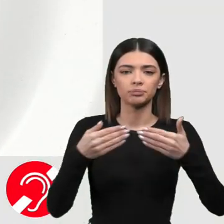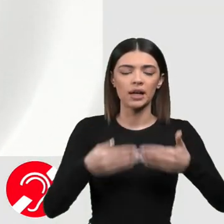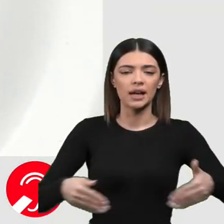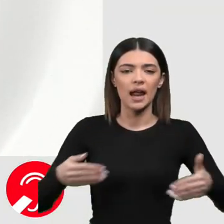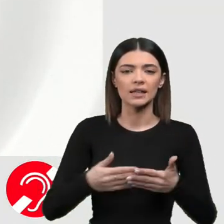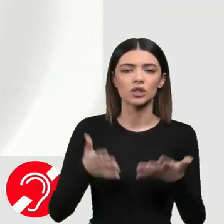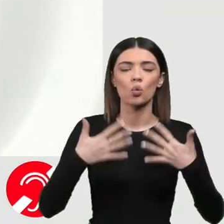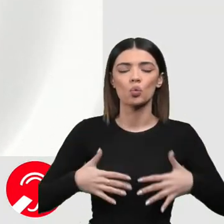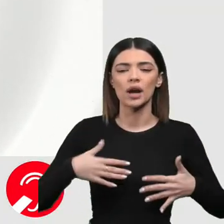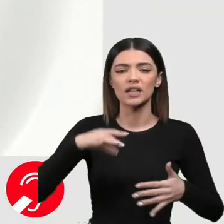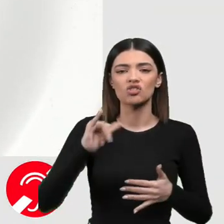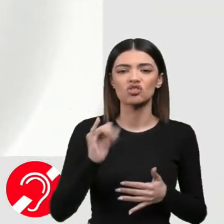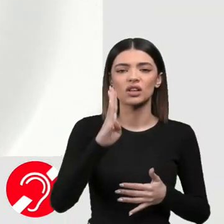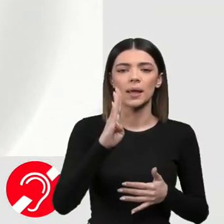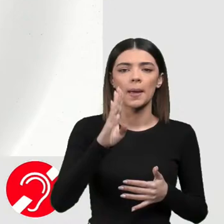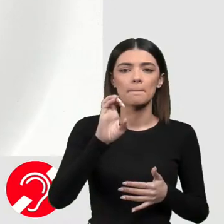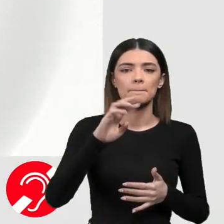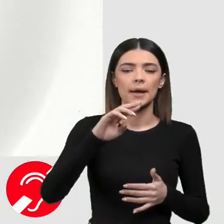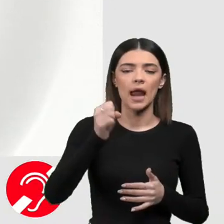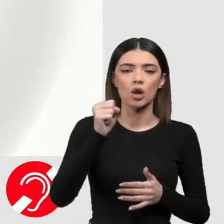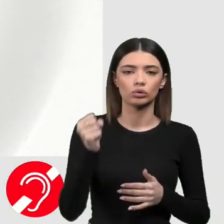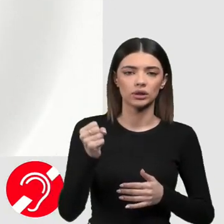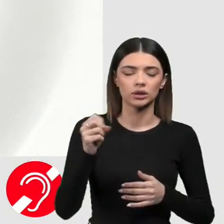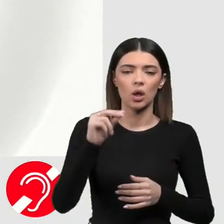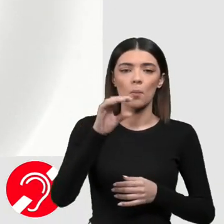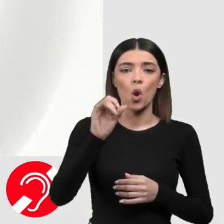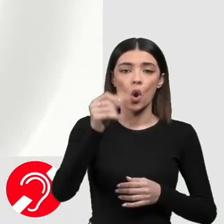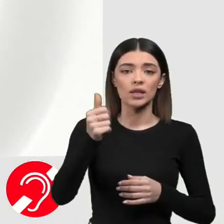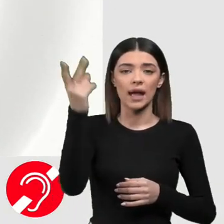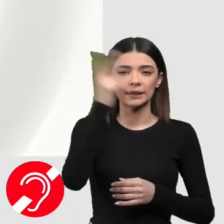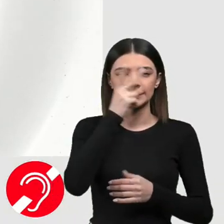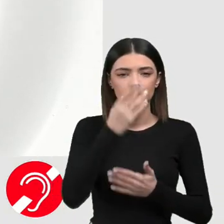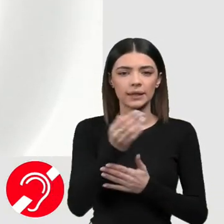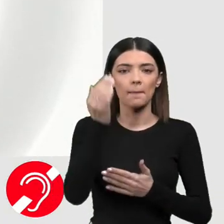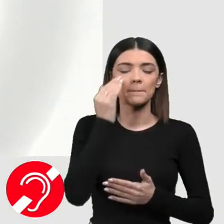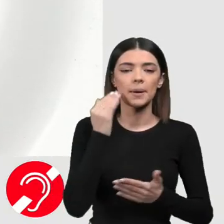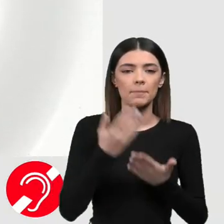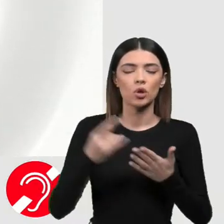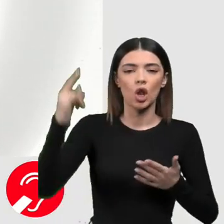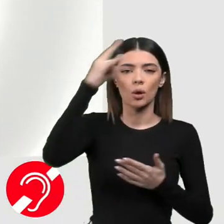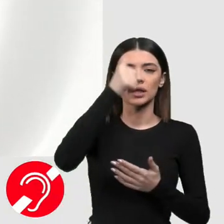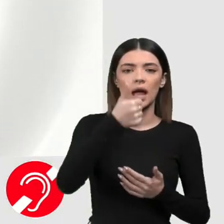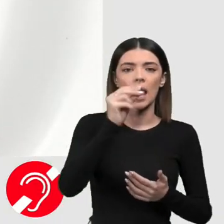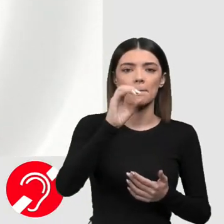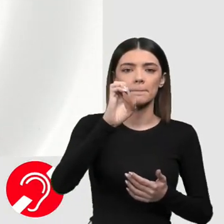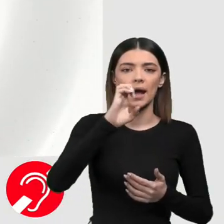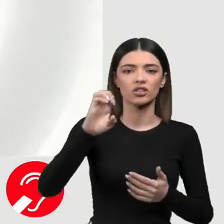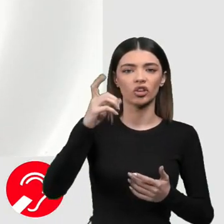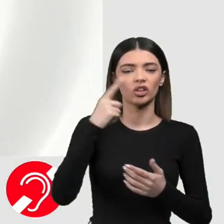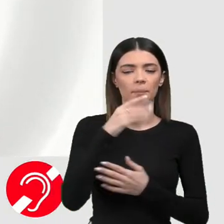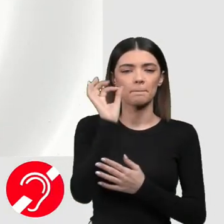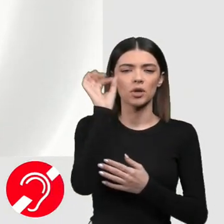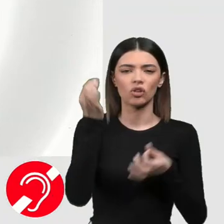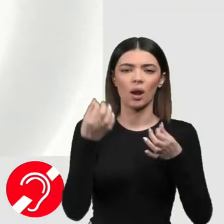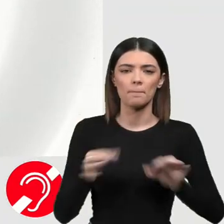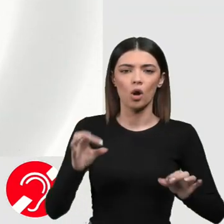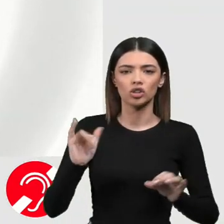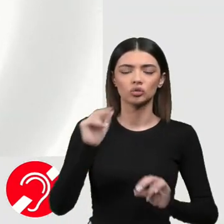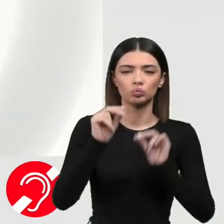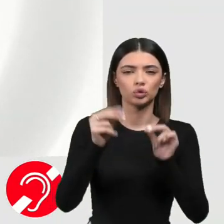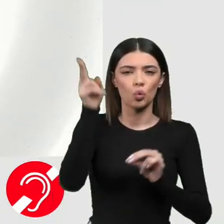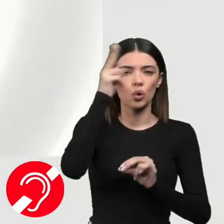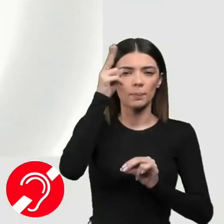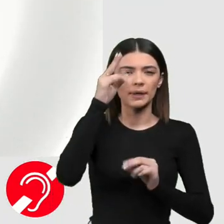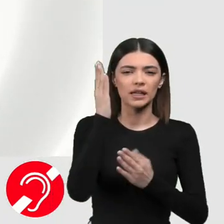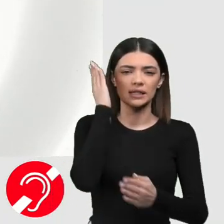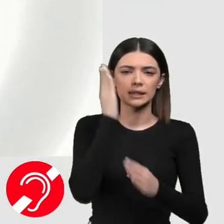de kilometri de frontiera cu Ucraina și Belarus. Polonezii au bătut palma cu americanii pentru elicoptere Apache cu tehnologie de top, sisteme de